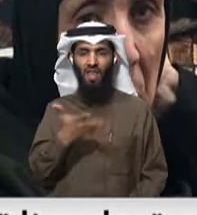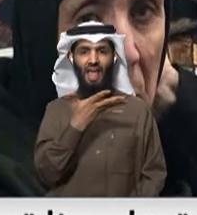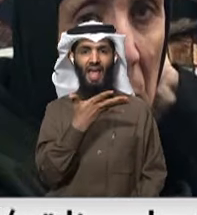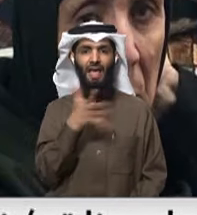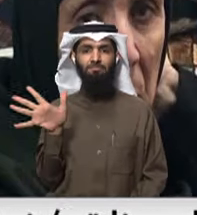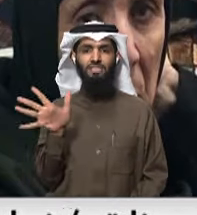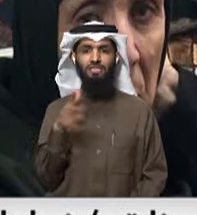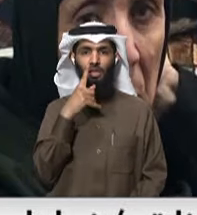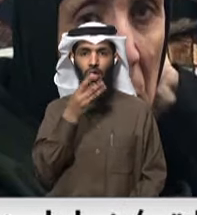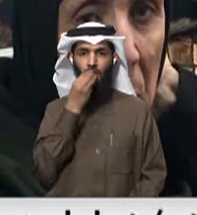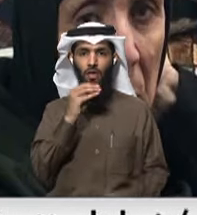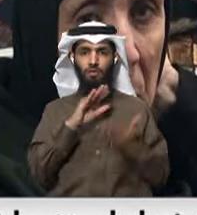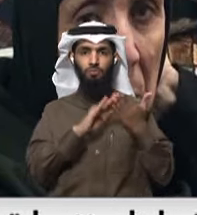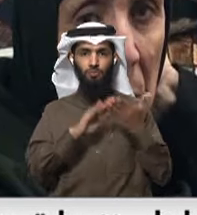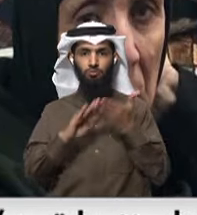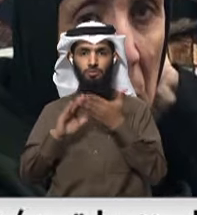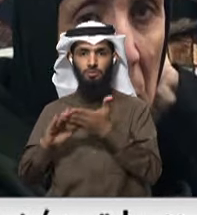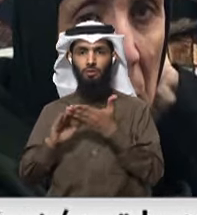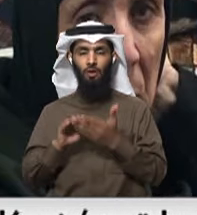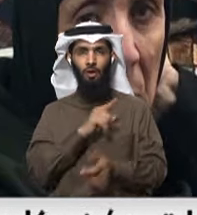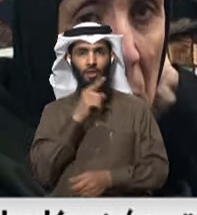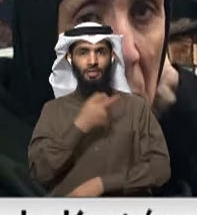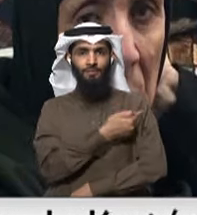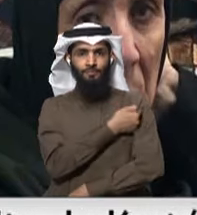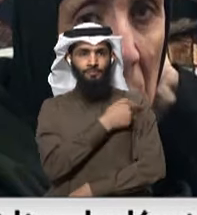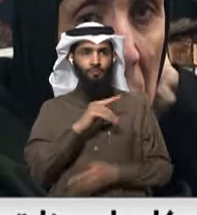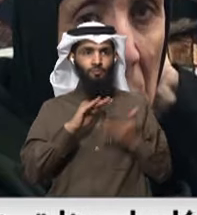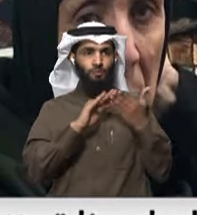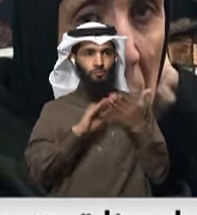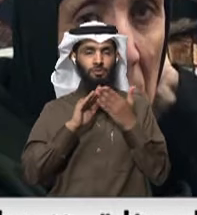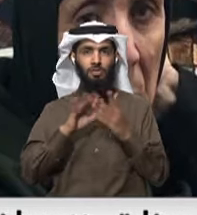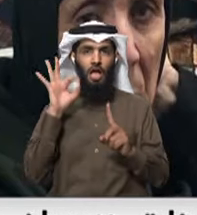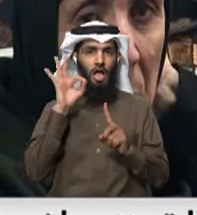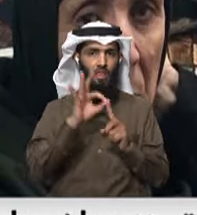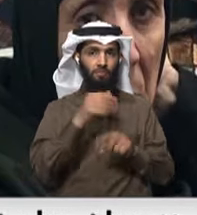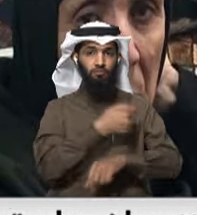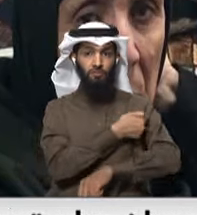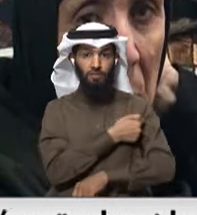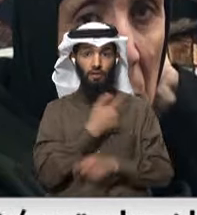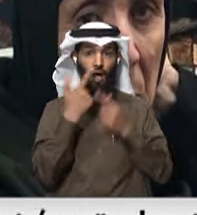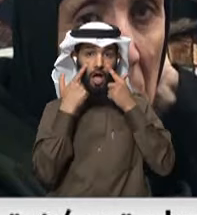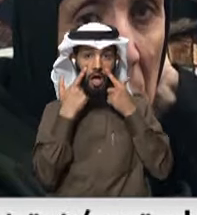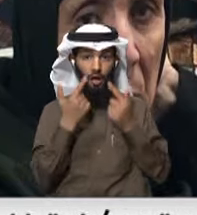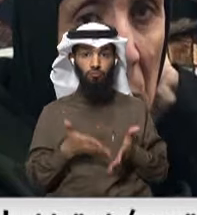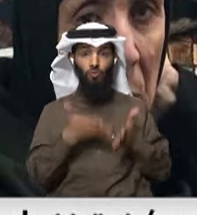بالاضافه الى الامدادات الطبيه المنقذه للحياه الى 150 مريضا